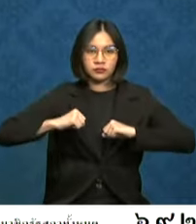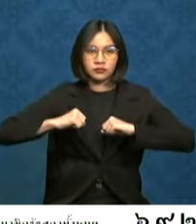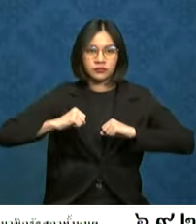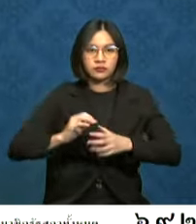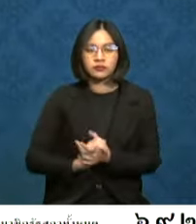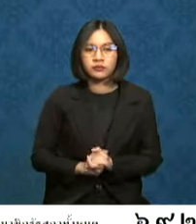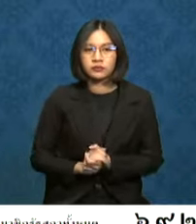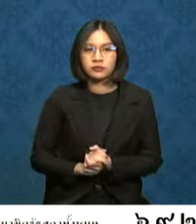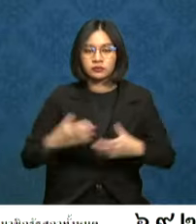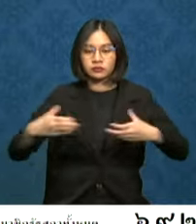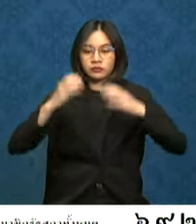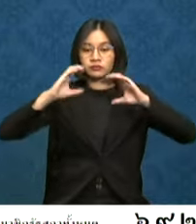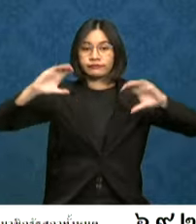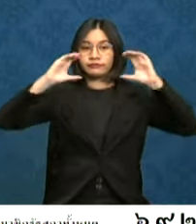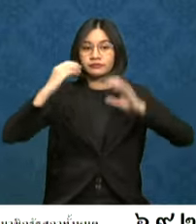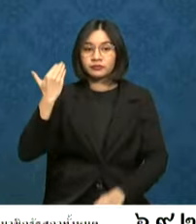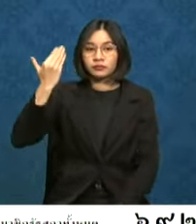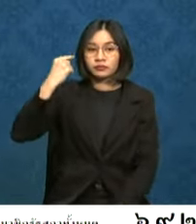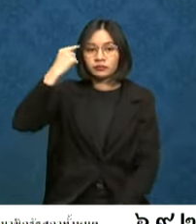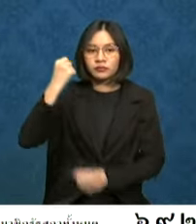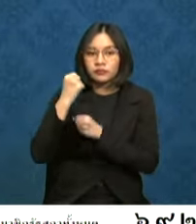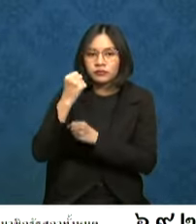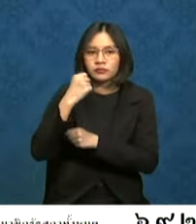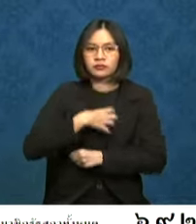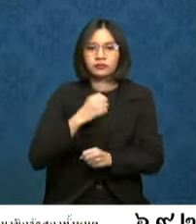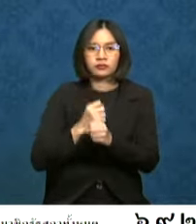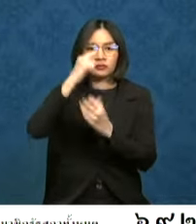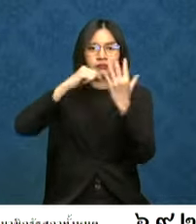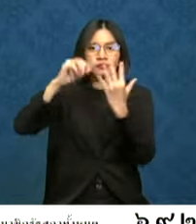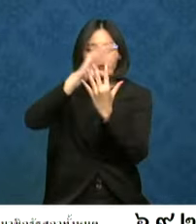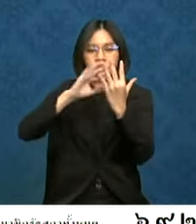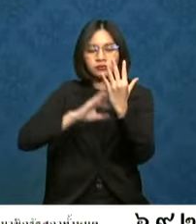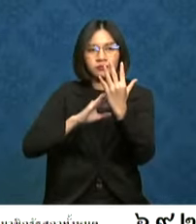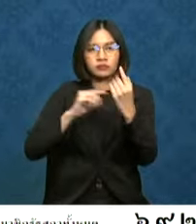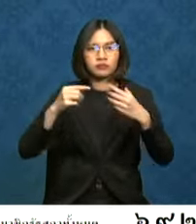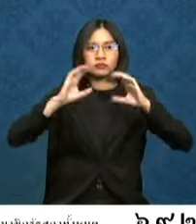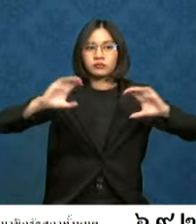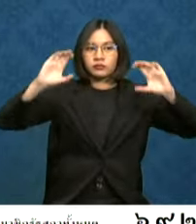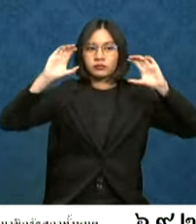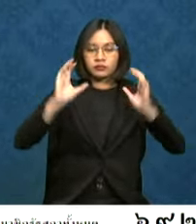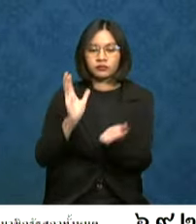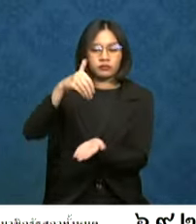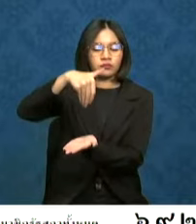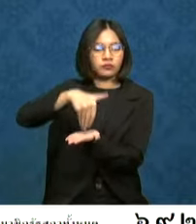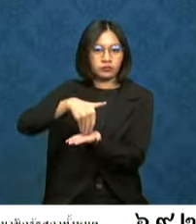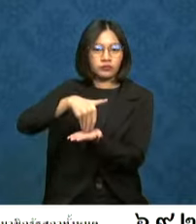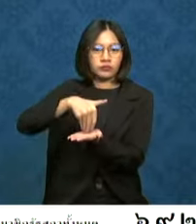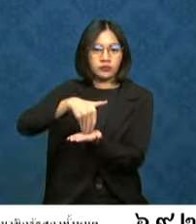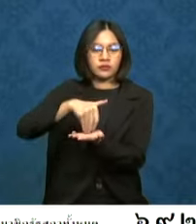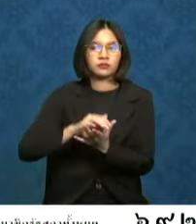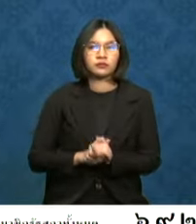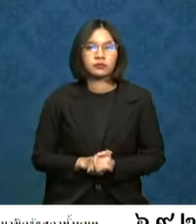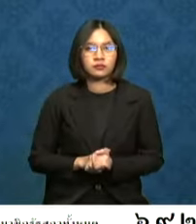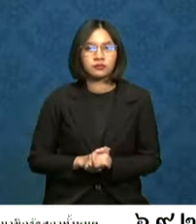บรัฐบาชุดที่ผ่านมามีความพยายามที่จะทำให้ประเทศไยเป็ราชการลวงศูนย์มากยิงขึ้น